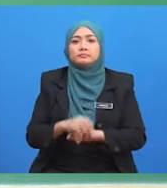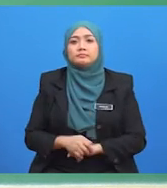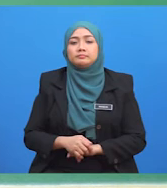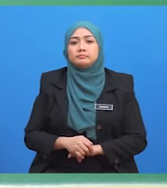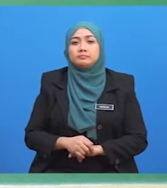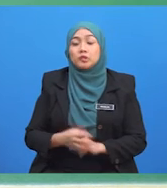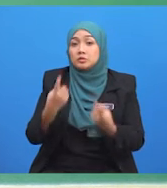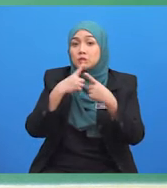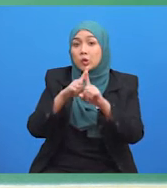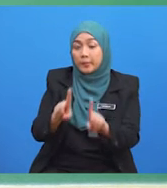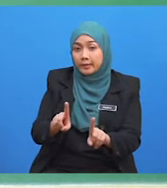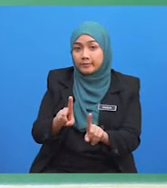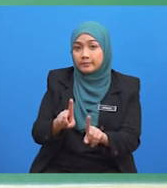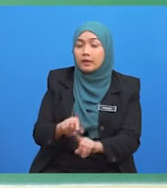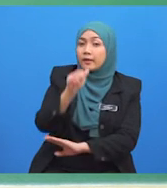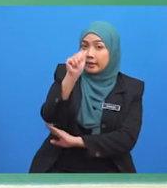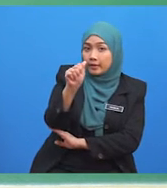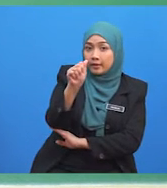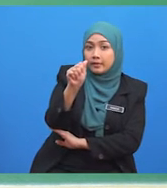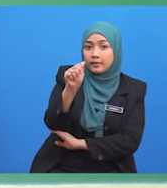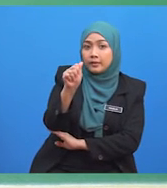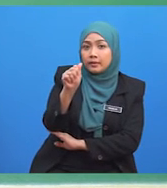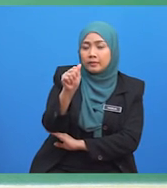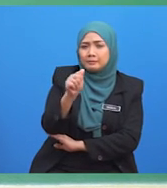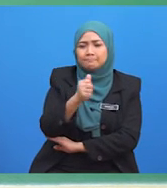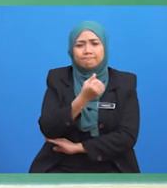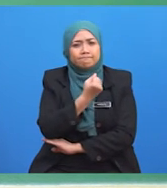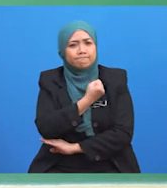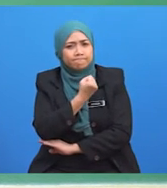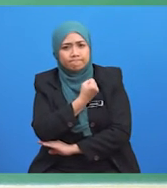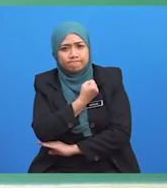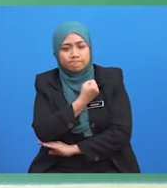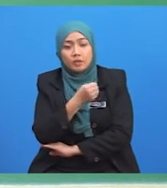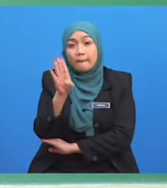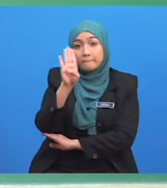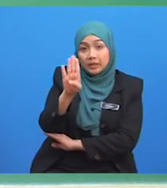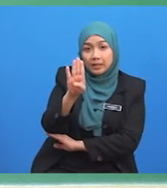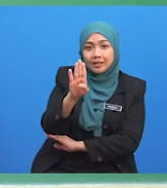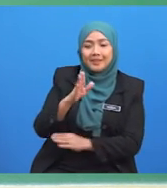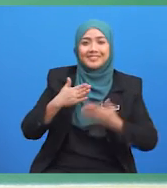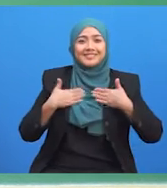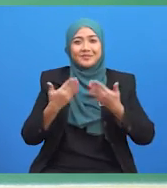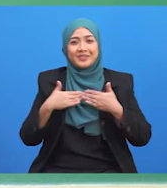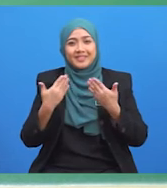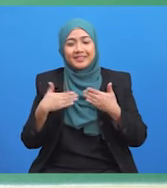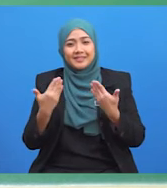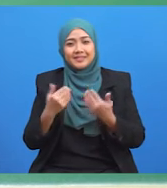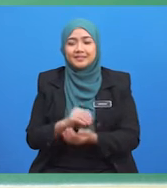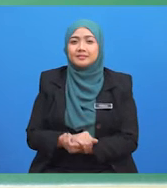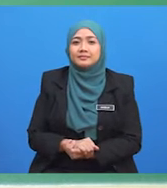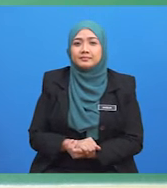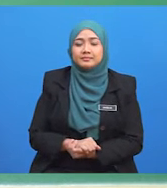Pilihan jawapannya adalah A. Kecewa, B. Gembira. Boleh